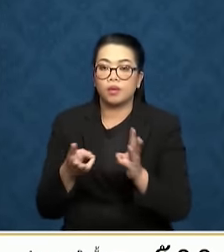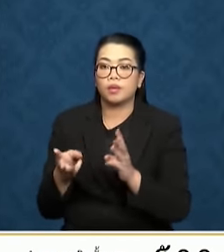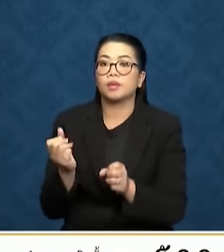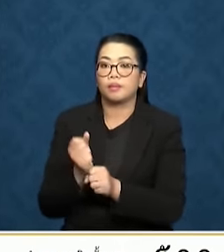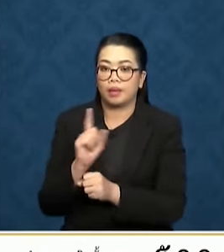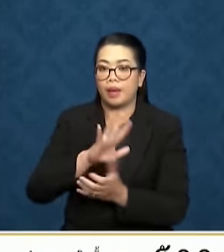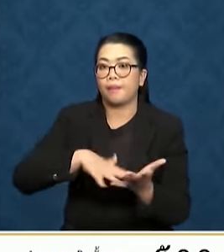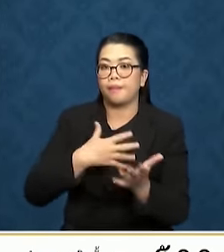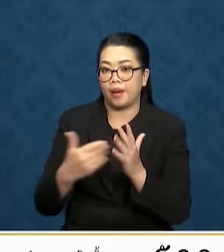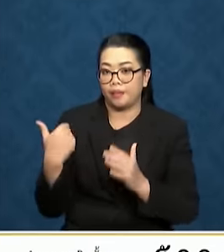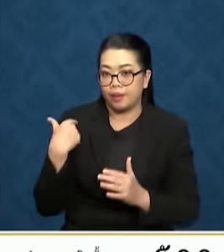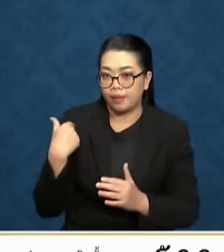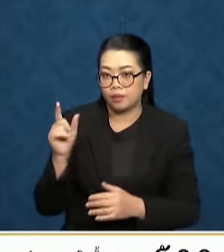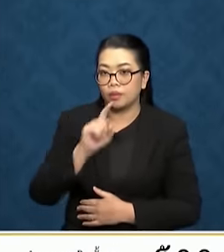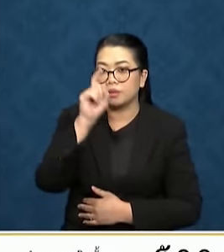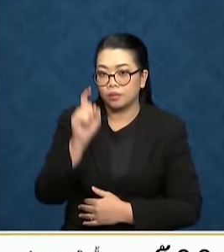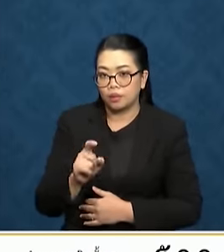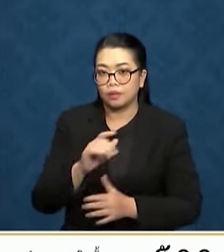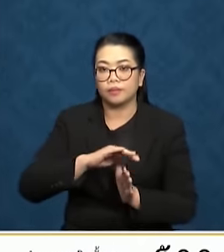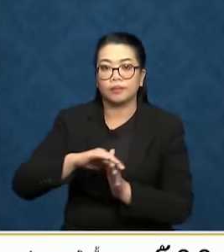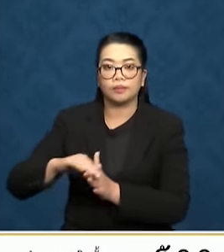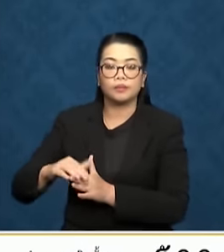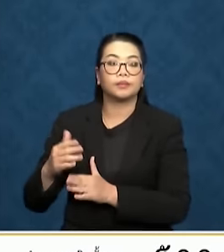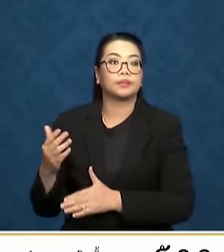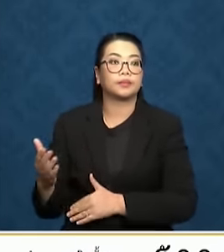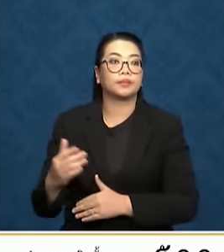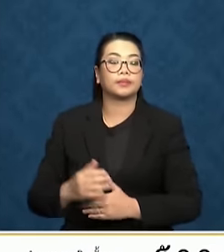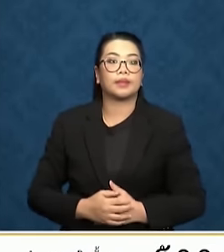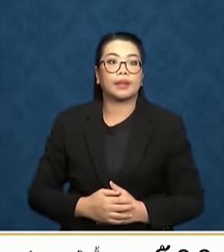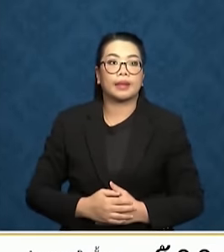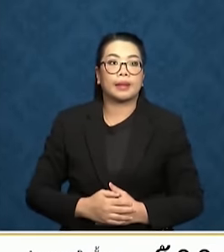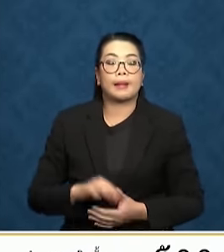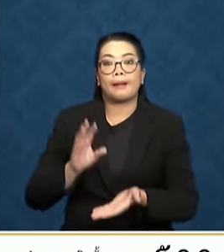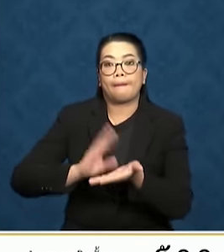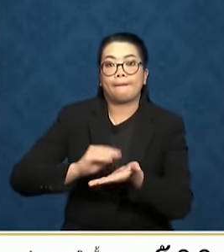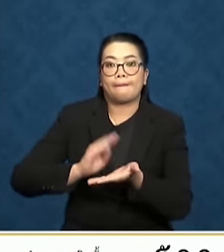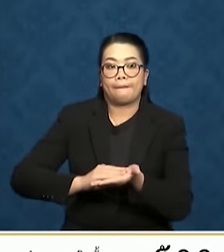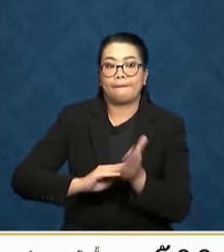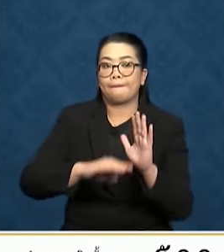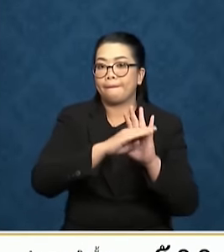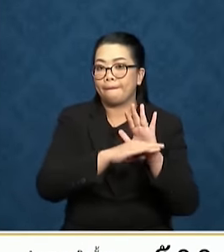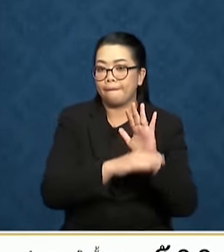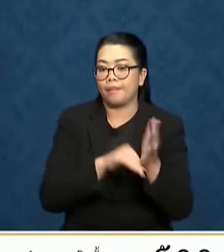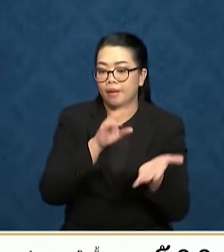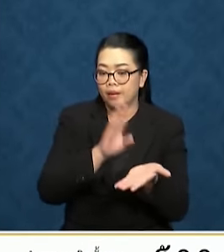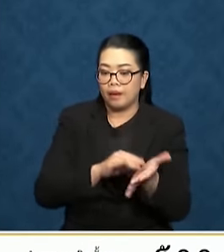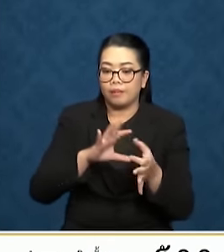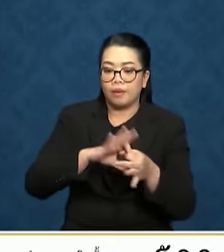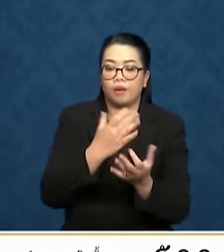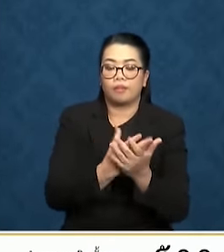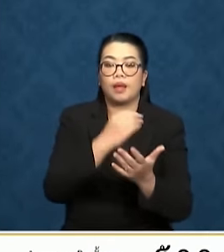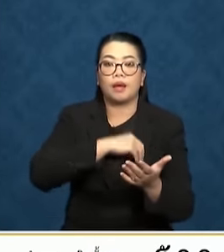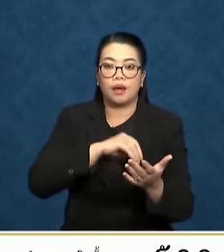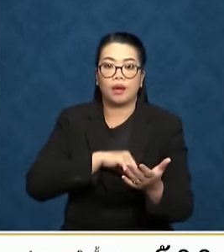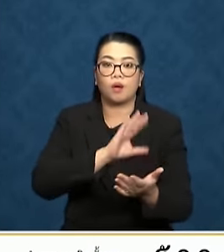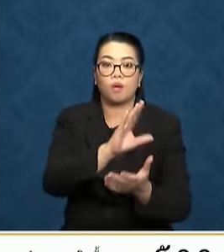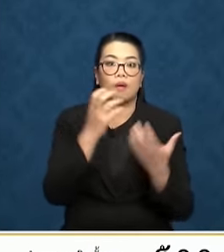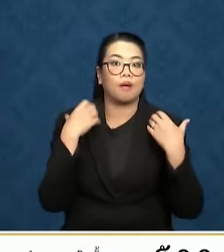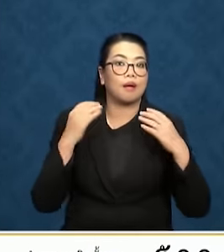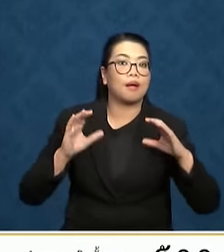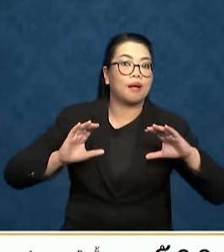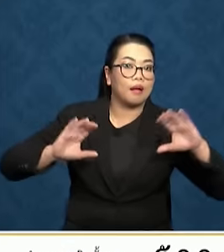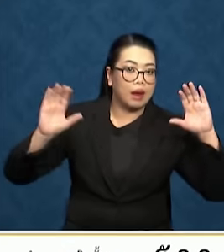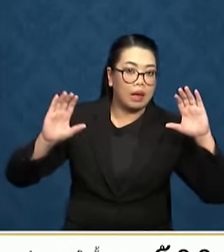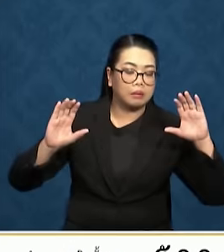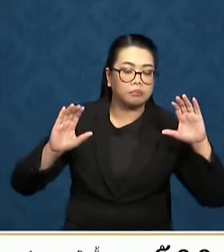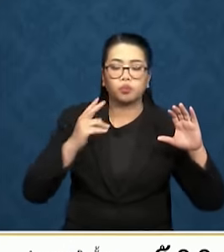ครับข้อมูลล่าสุดสะท้อนให้เห็นว่าการกัดการจัดเก็บเรื่องเกของรายได้รัฐเนี่ยมีความ